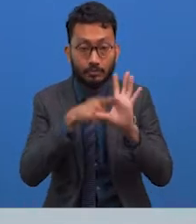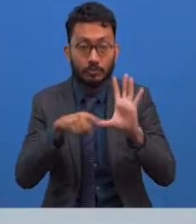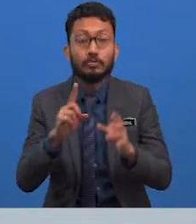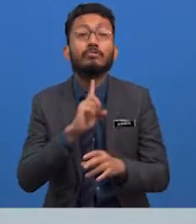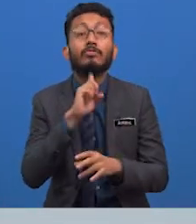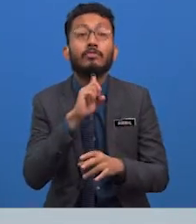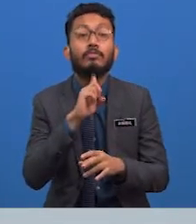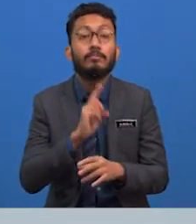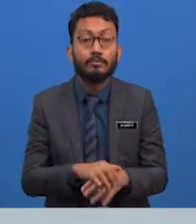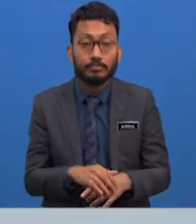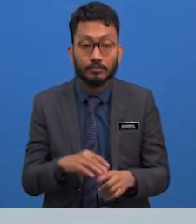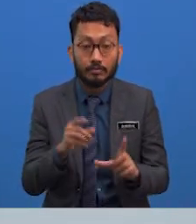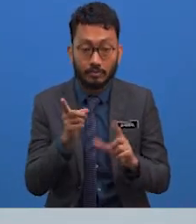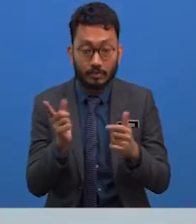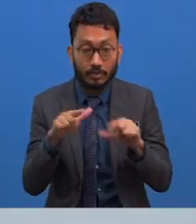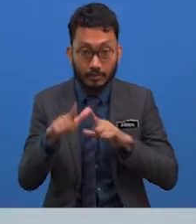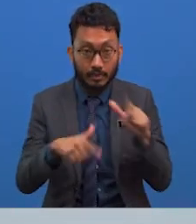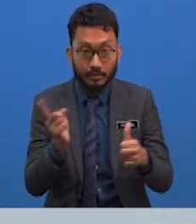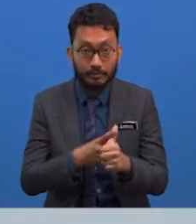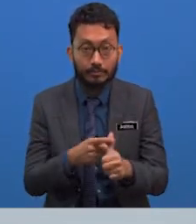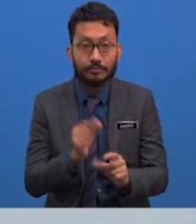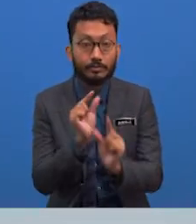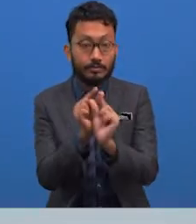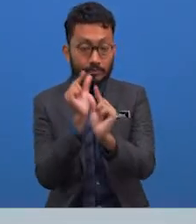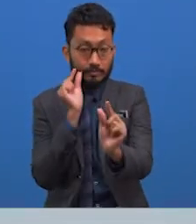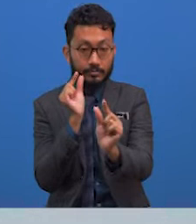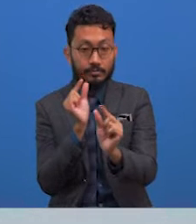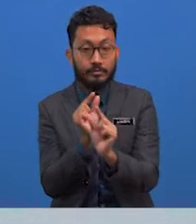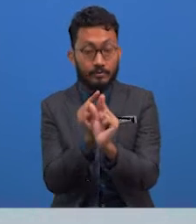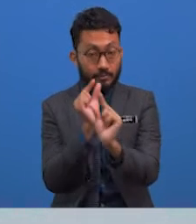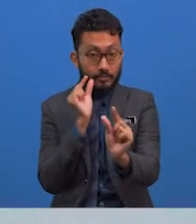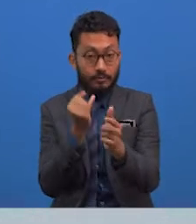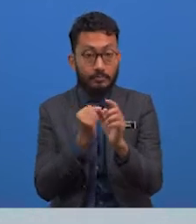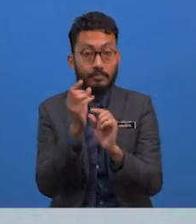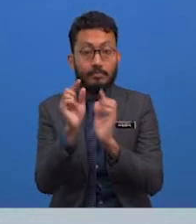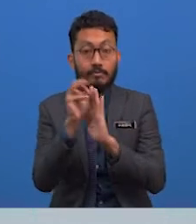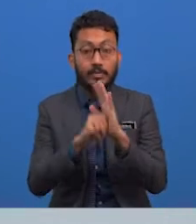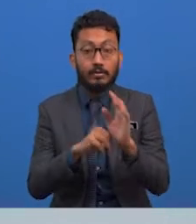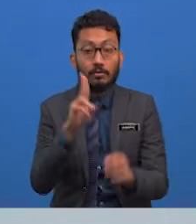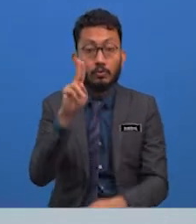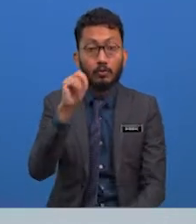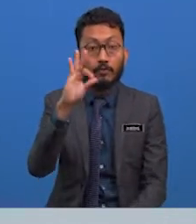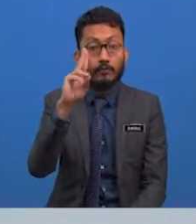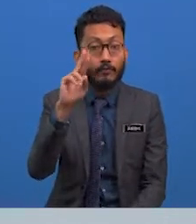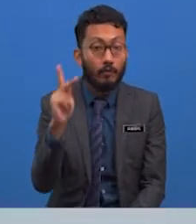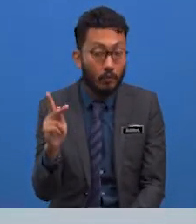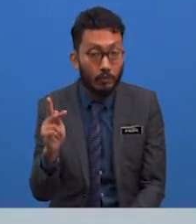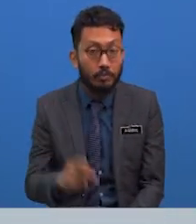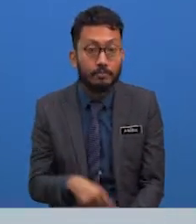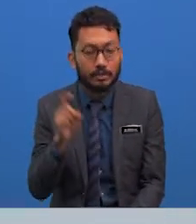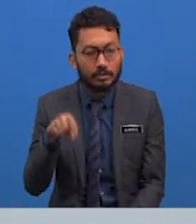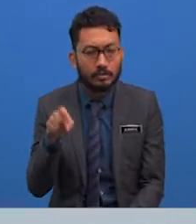dongak. Langkah pertama adalah melukis garis mengufuk. Untuk melukis garisan